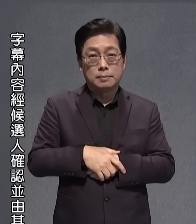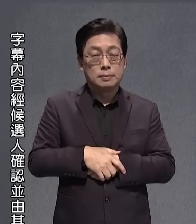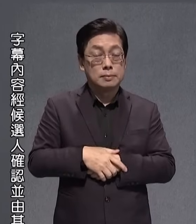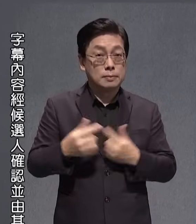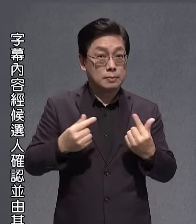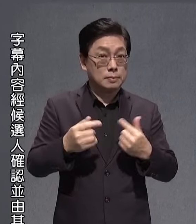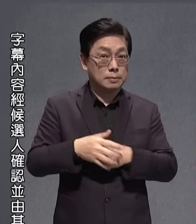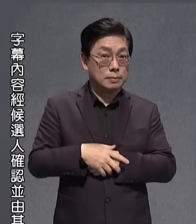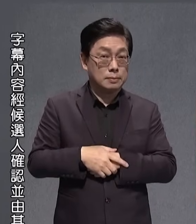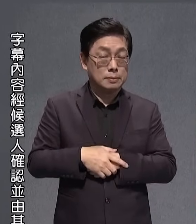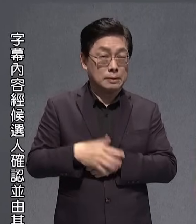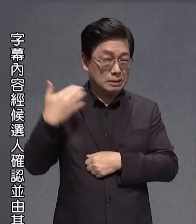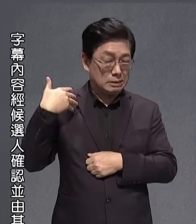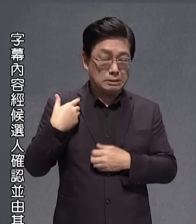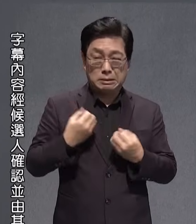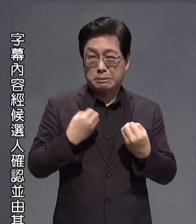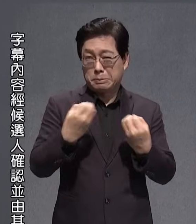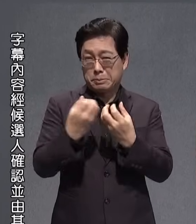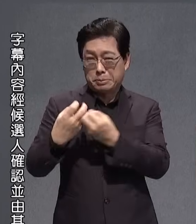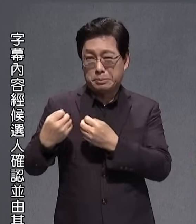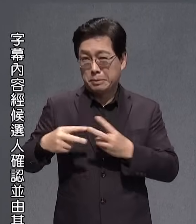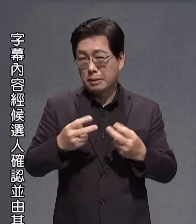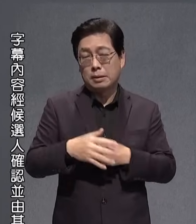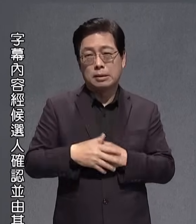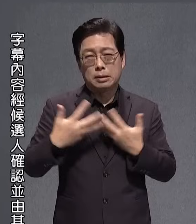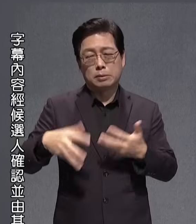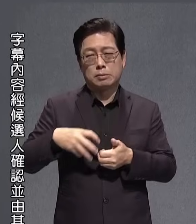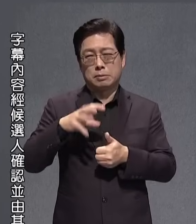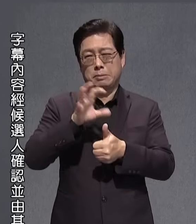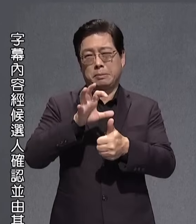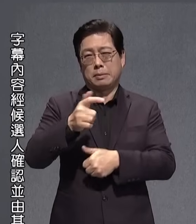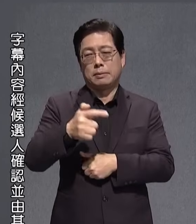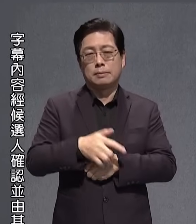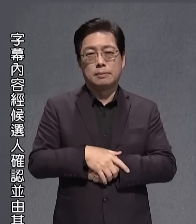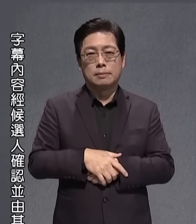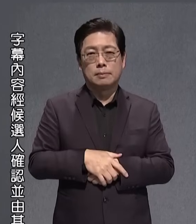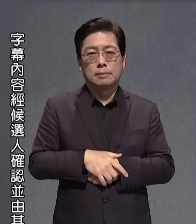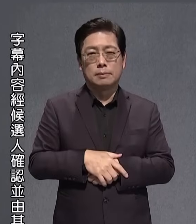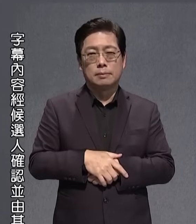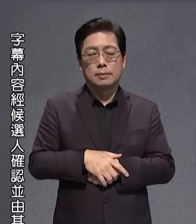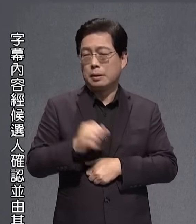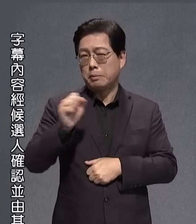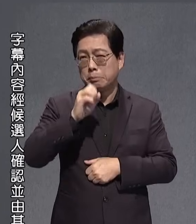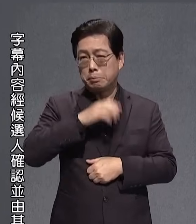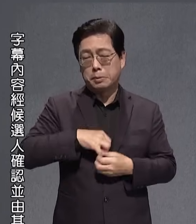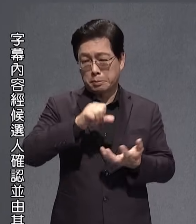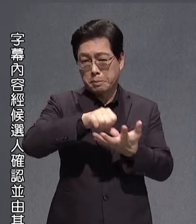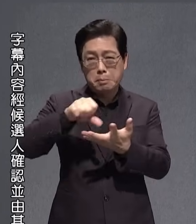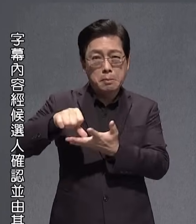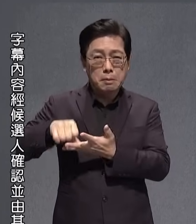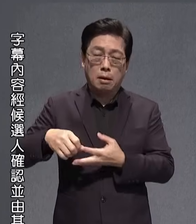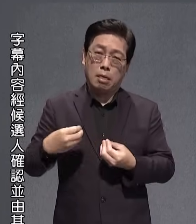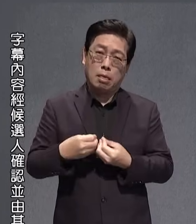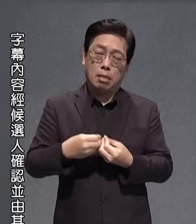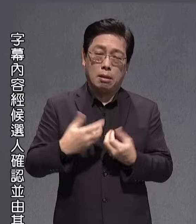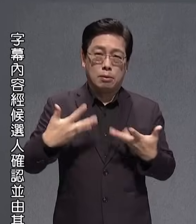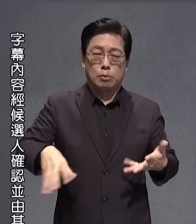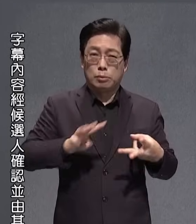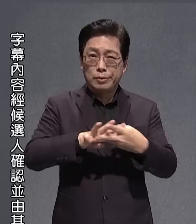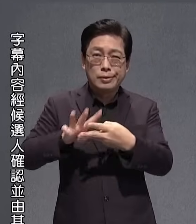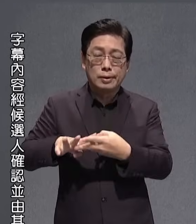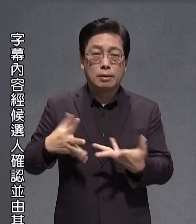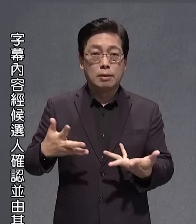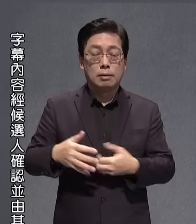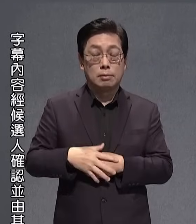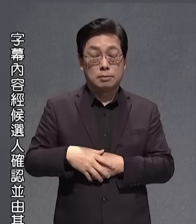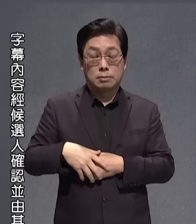了吼，杂乱无章啊，吼，迄是人大家忙啊，无法度灌溉枯萎农田，真济啊。所以